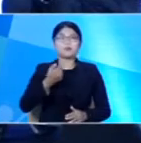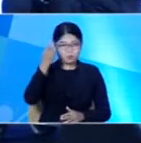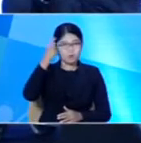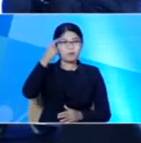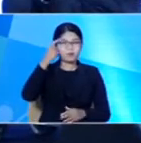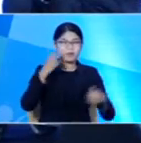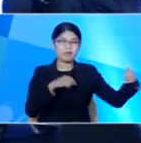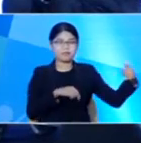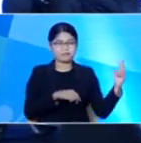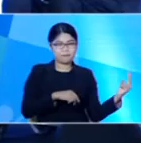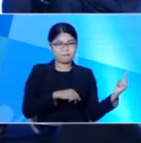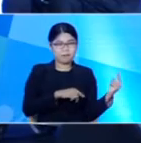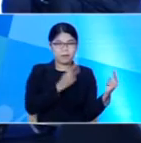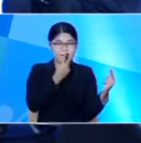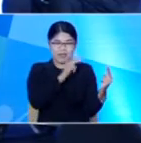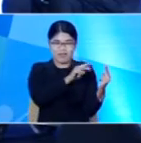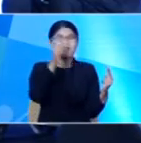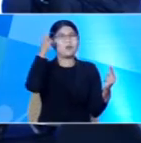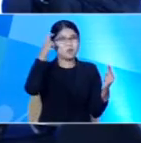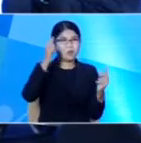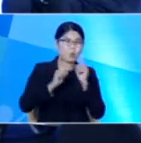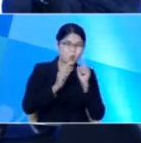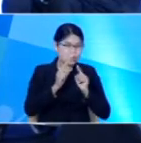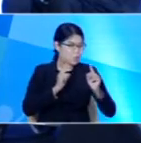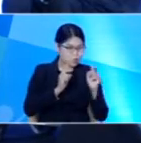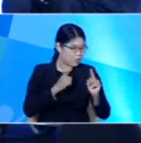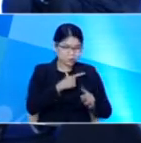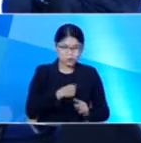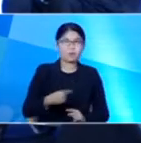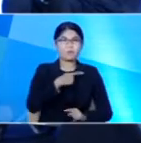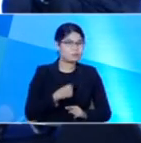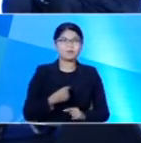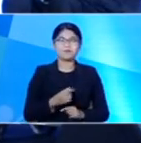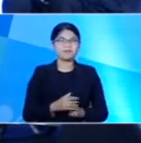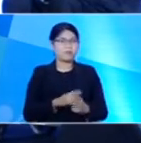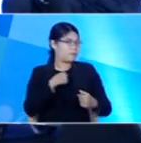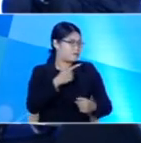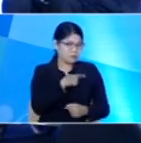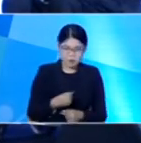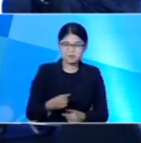าพอได้คุยกันปั๊บโอ้ยมันถูกคอผมนี่สุกอยู่ในอกนั่น